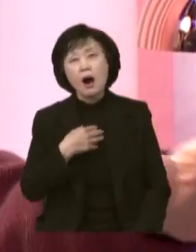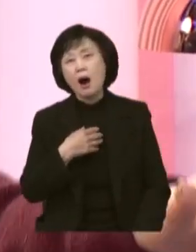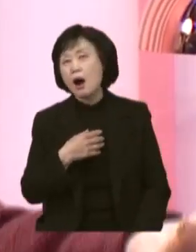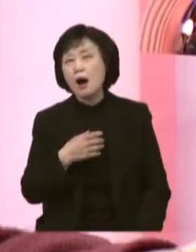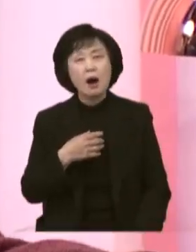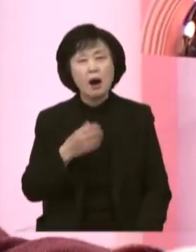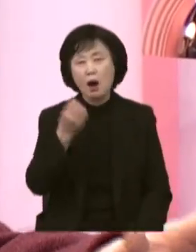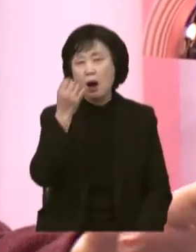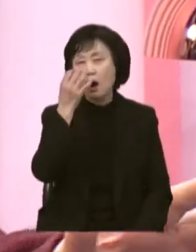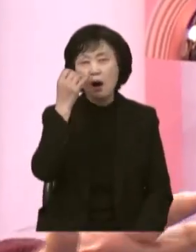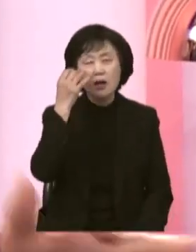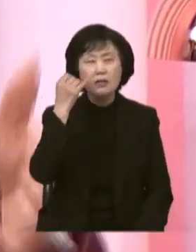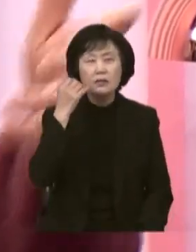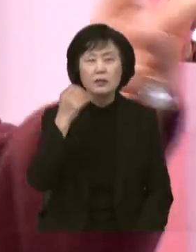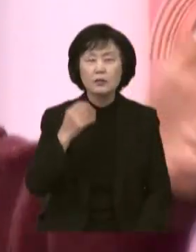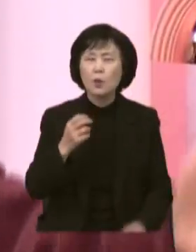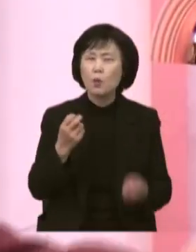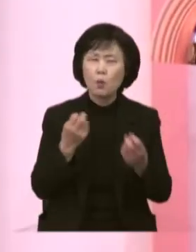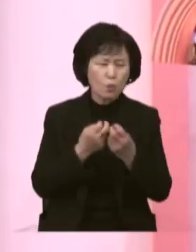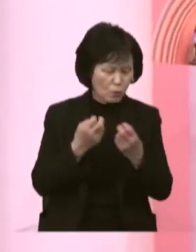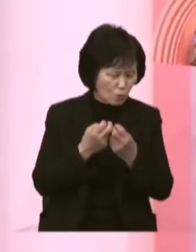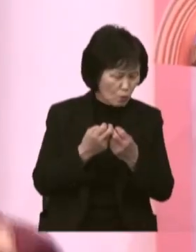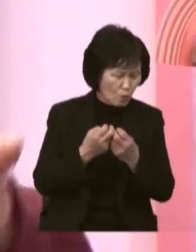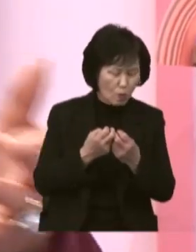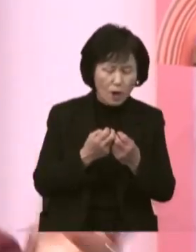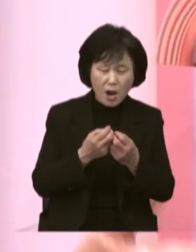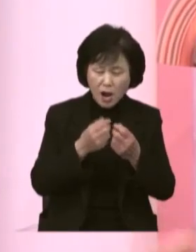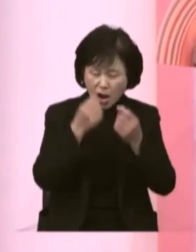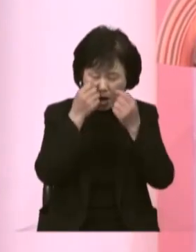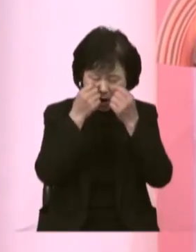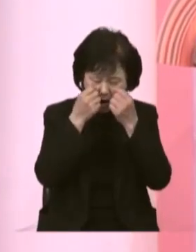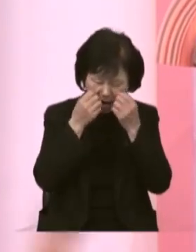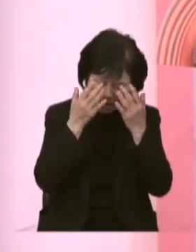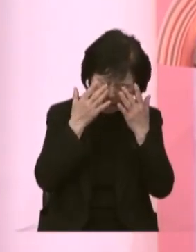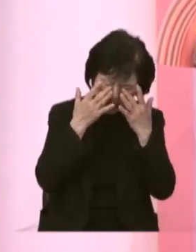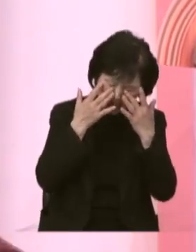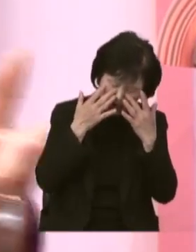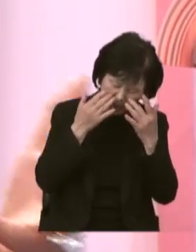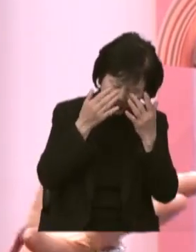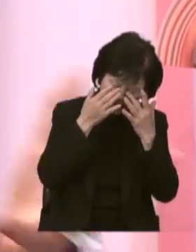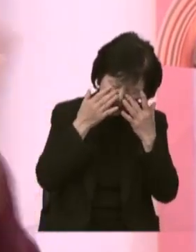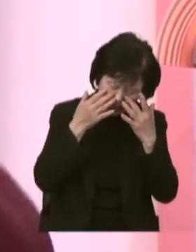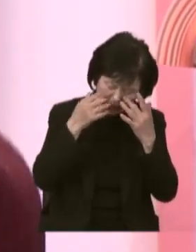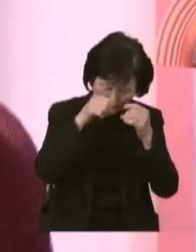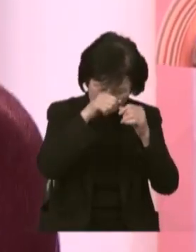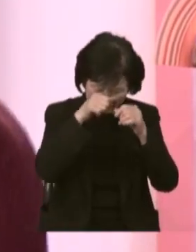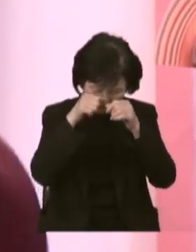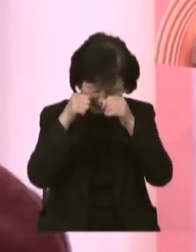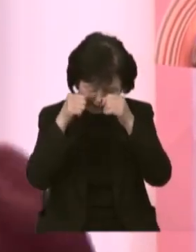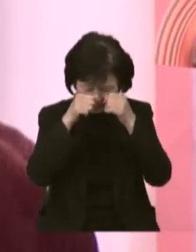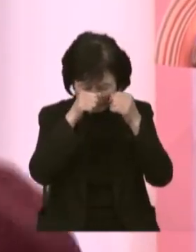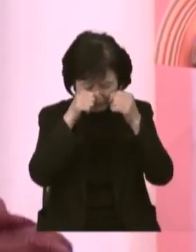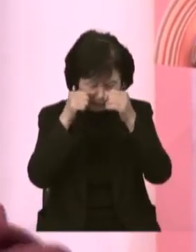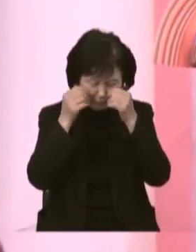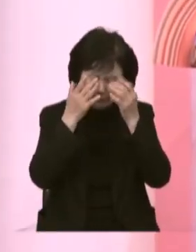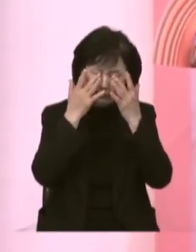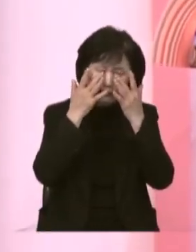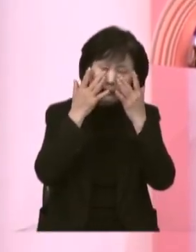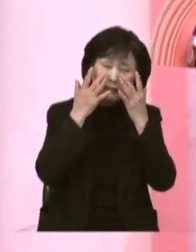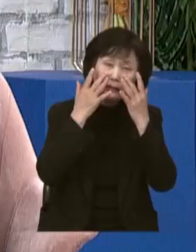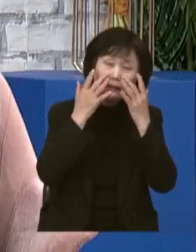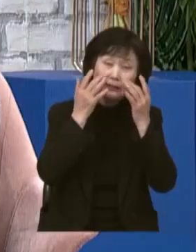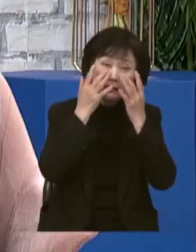거기에 온 사람들이 뭐 다 그 사절까지 다 불러주고 막 그러는 거야. 그게 다 끝나도록 이게 이게 안